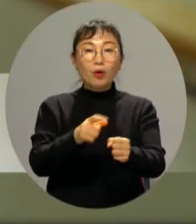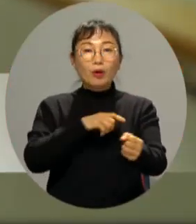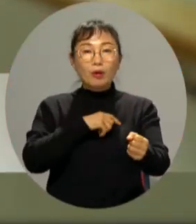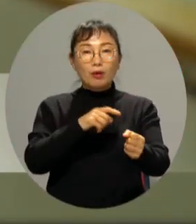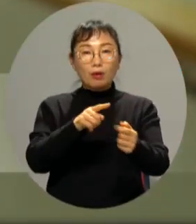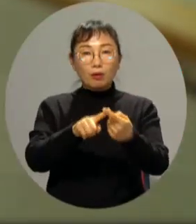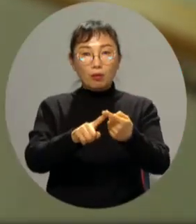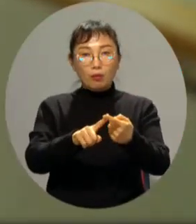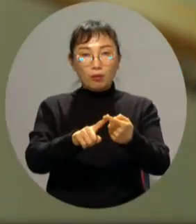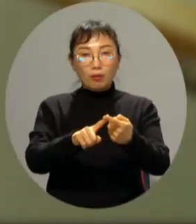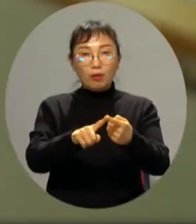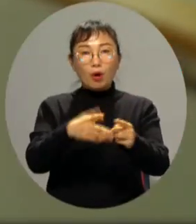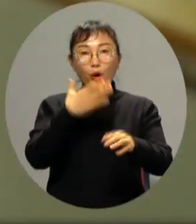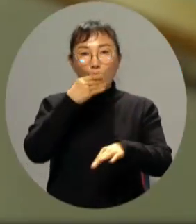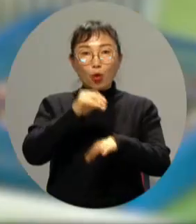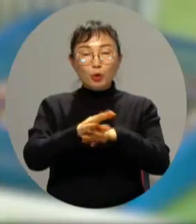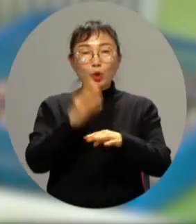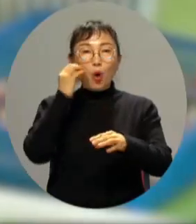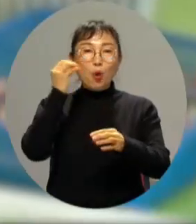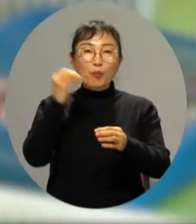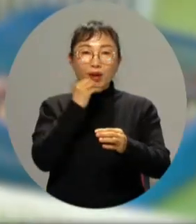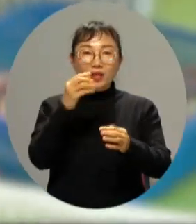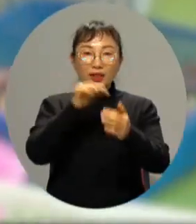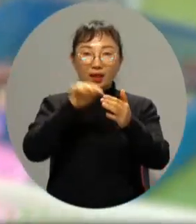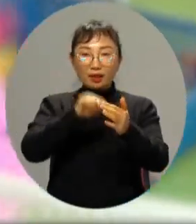통합 처리하거나 복지로 홈페이지 등을 통해 신청할 수 있습니다